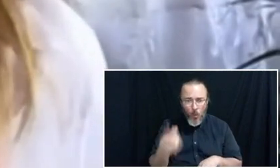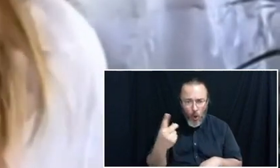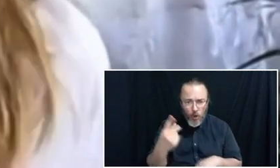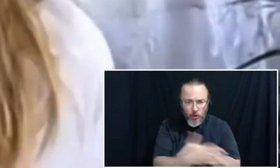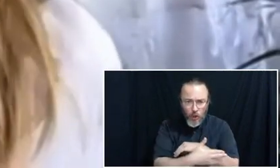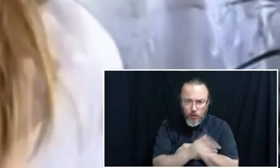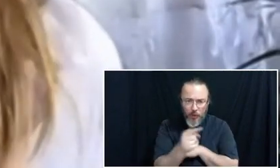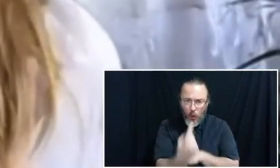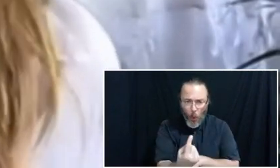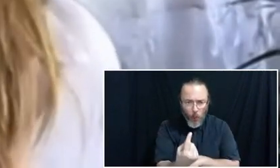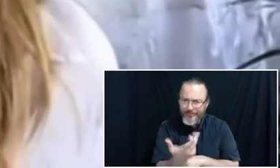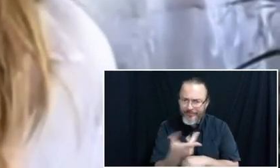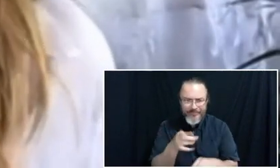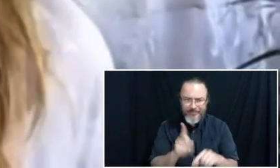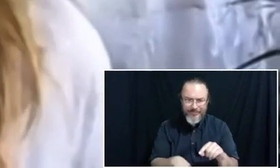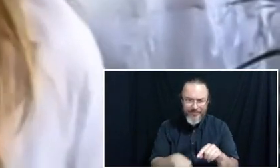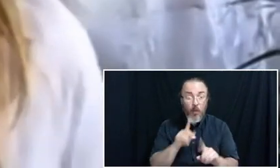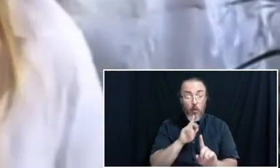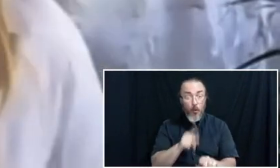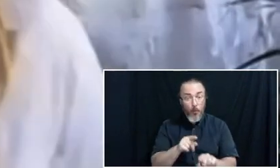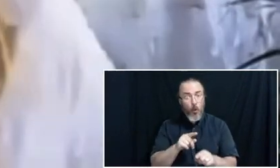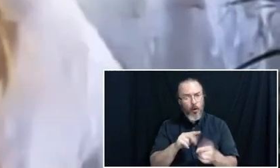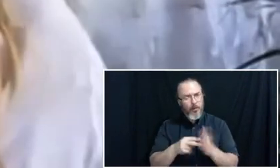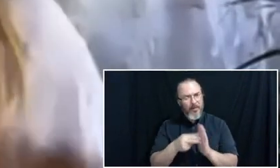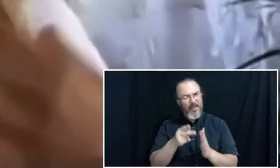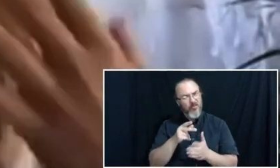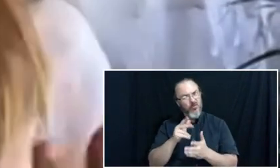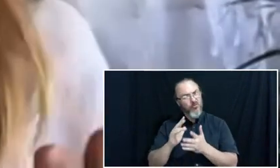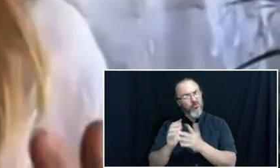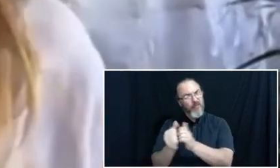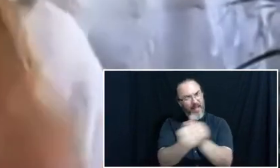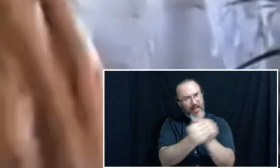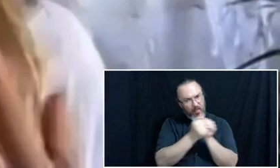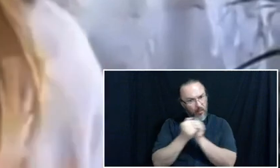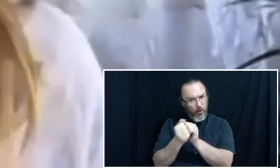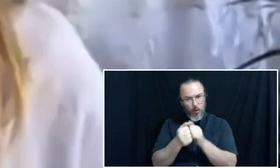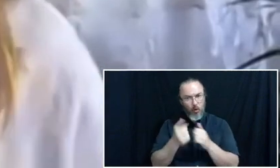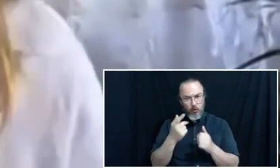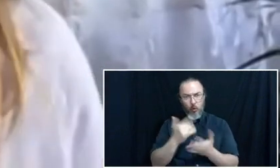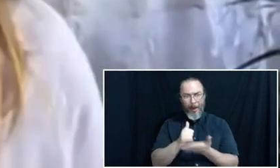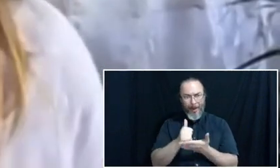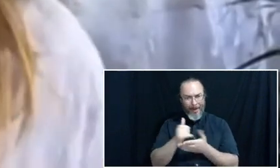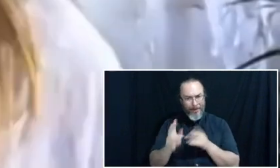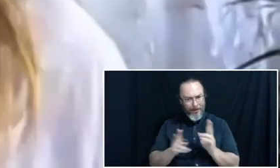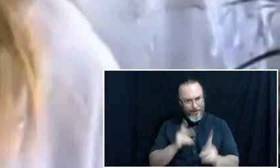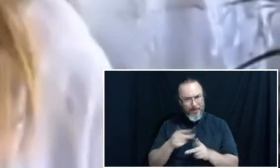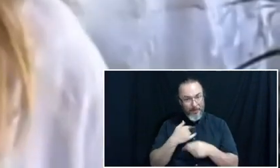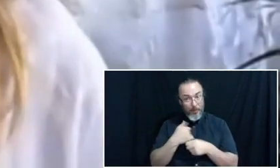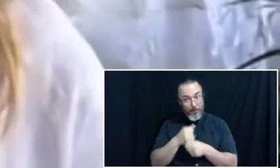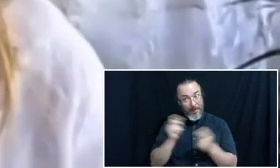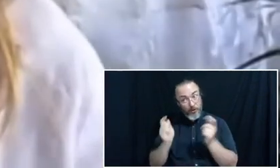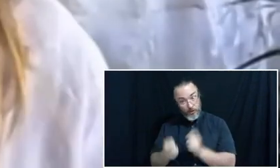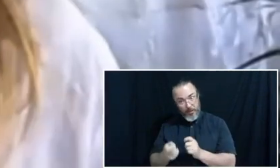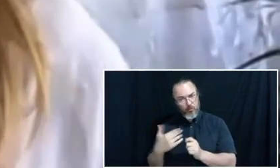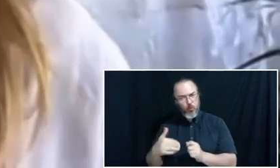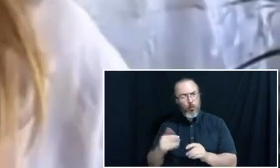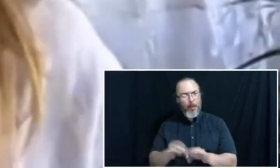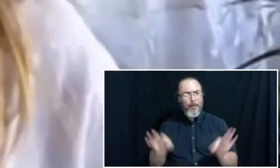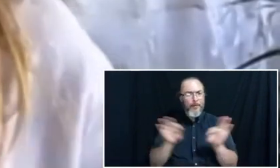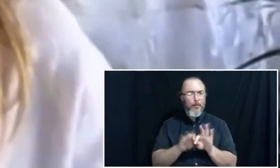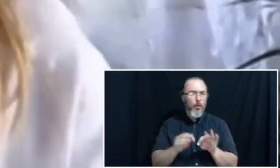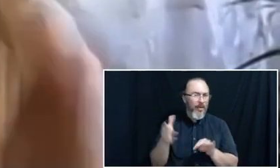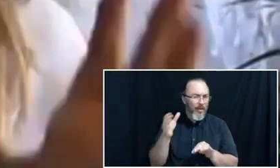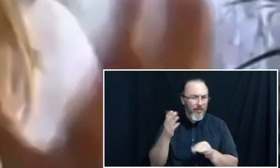soit. Le rapport demande des solutions unifiées pour aider les décideurs politiques à donner la priorité au changement qui compte